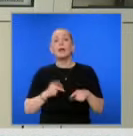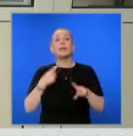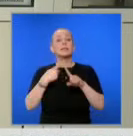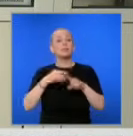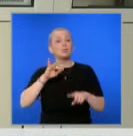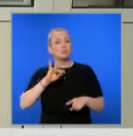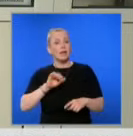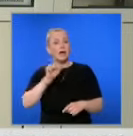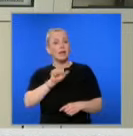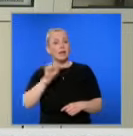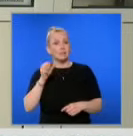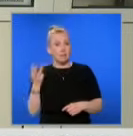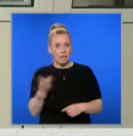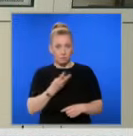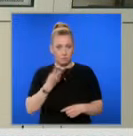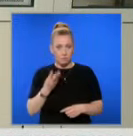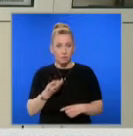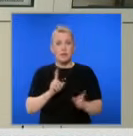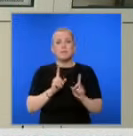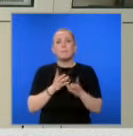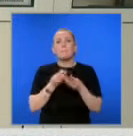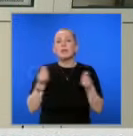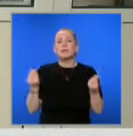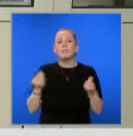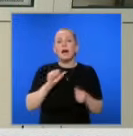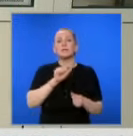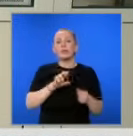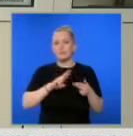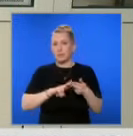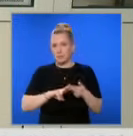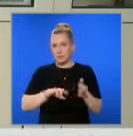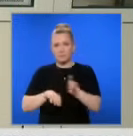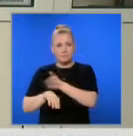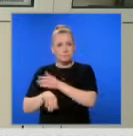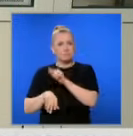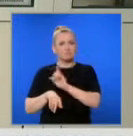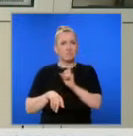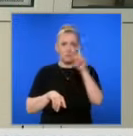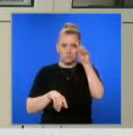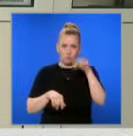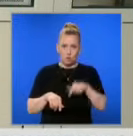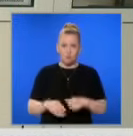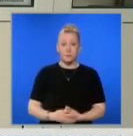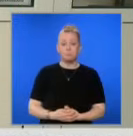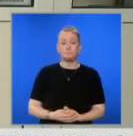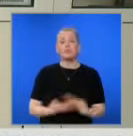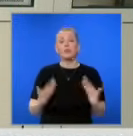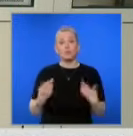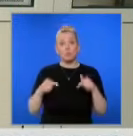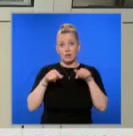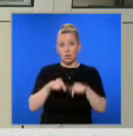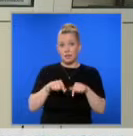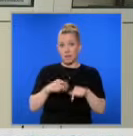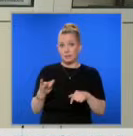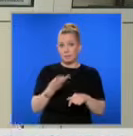Иванов и Атанас Атанасов. Няма го само четвъртият, Асен Василев, който не е в София. Но това, че те са тук,